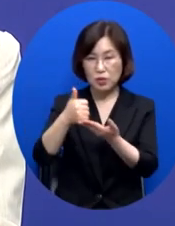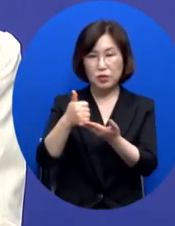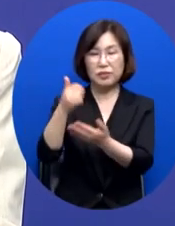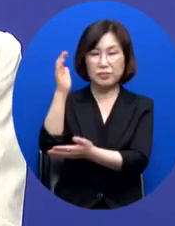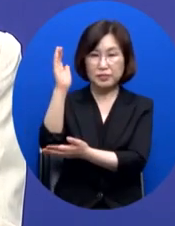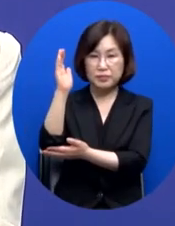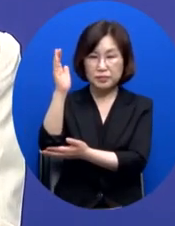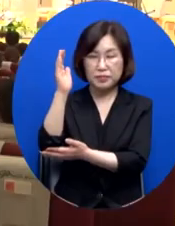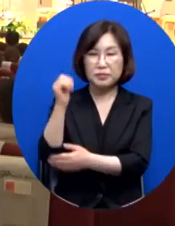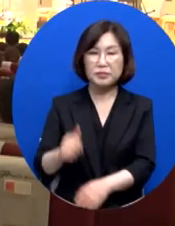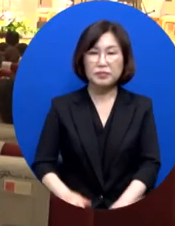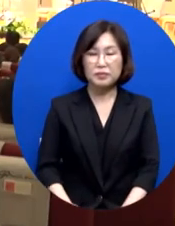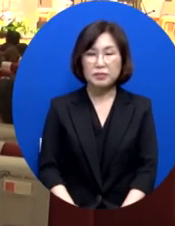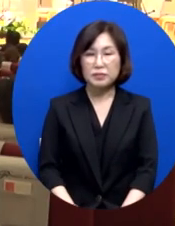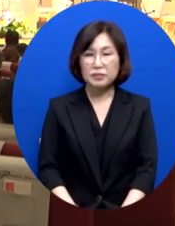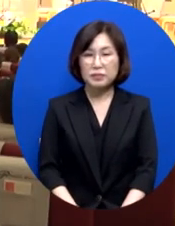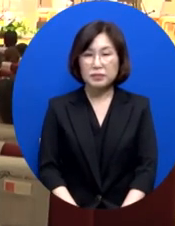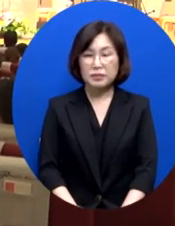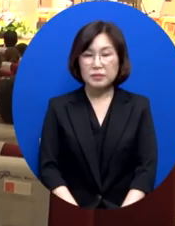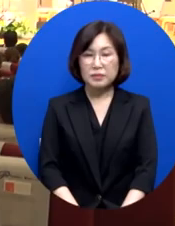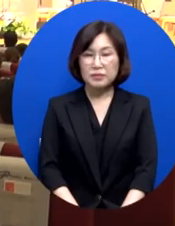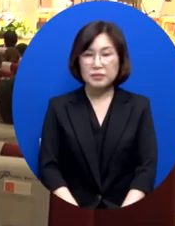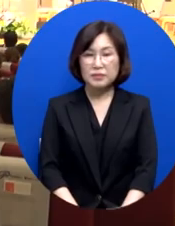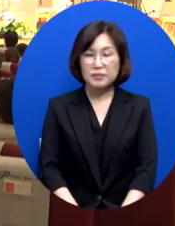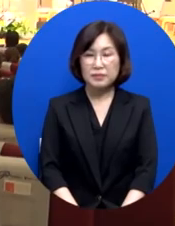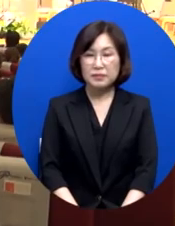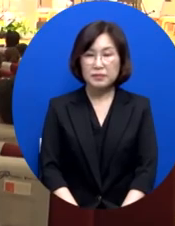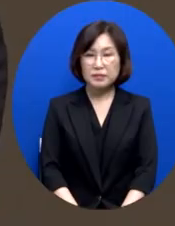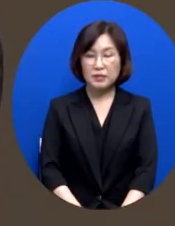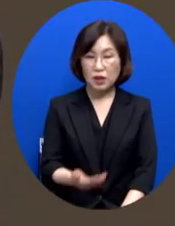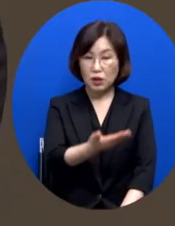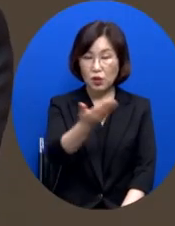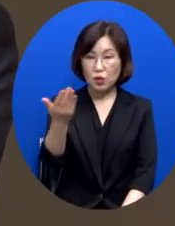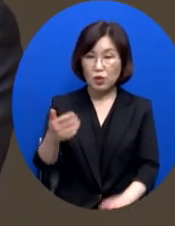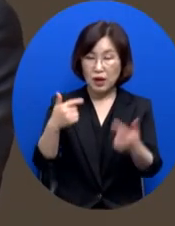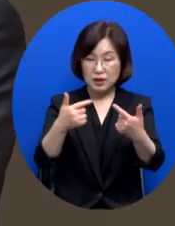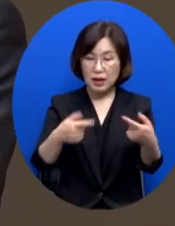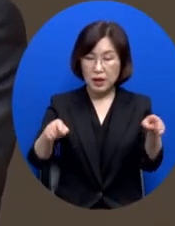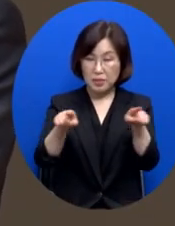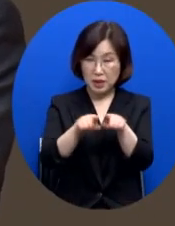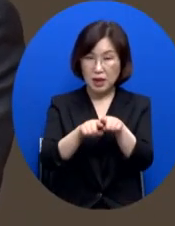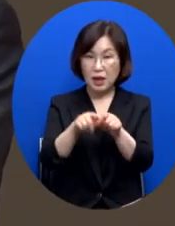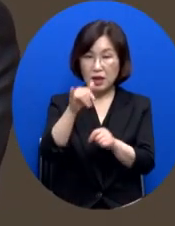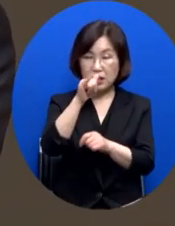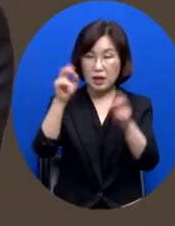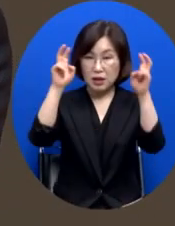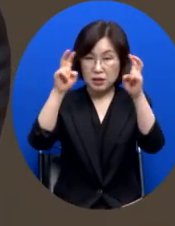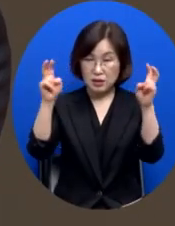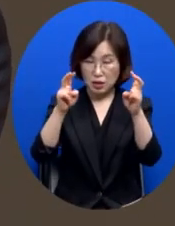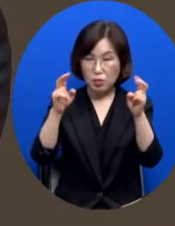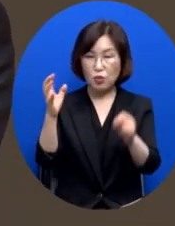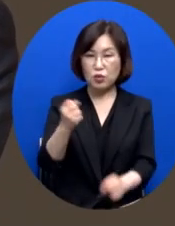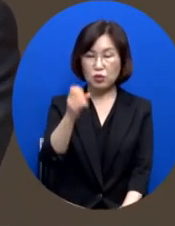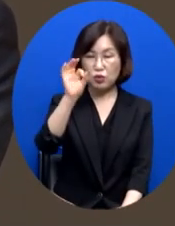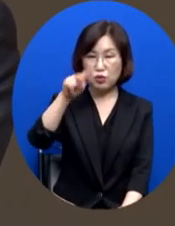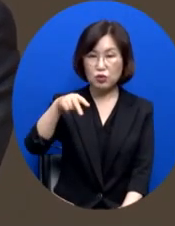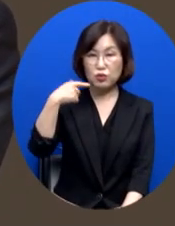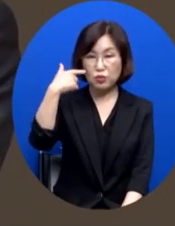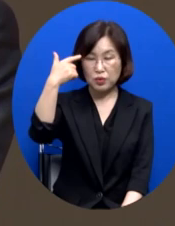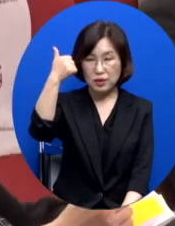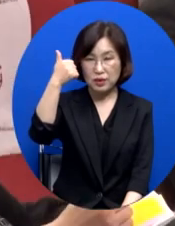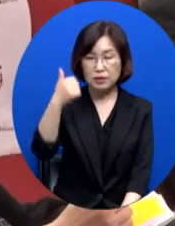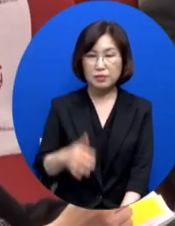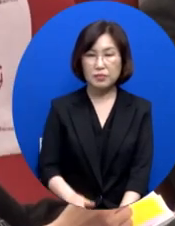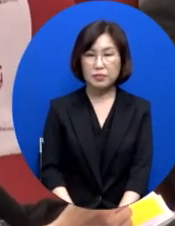개최했습니다 너희와 항상 함께 있으라 l 제목으로 말씀을 전한 선한목자교회 유기성 목사는 예수님이